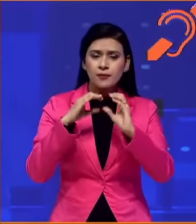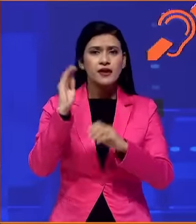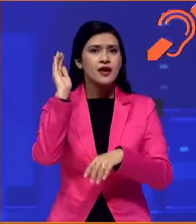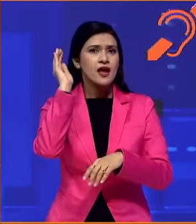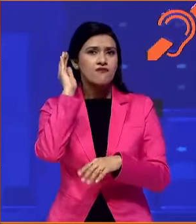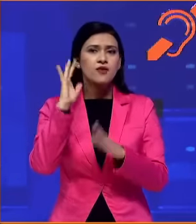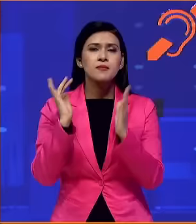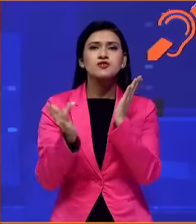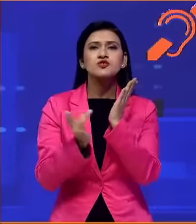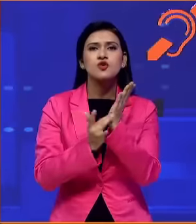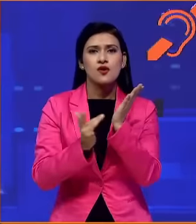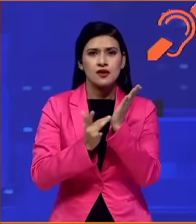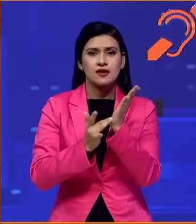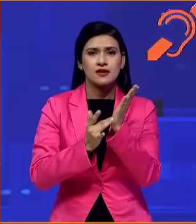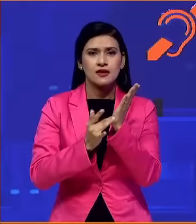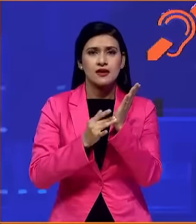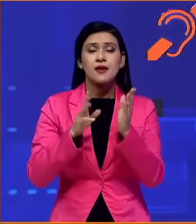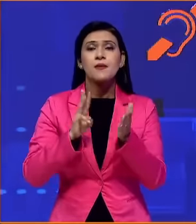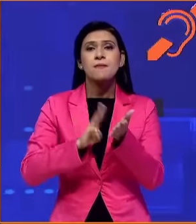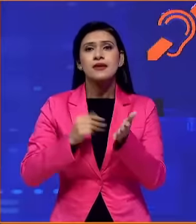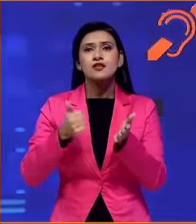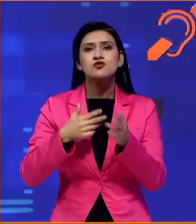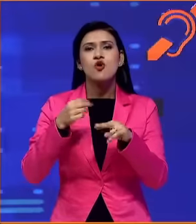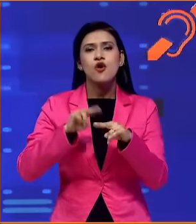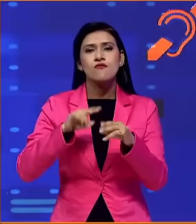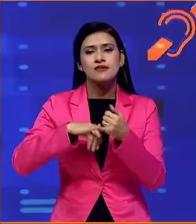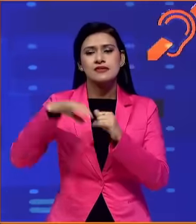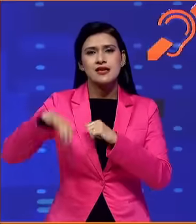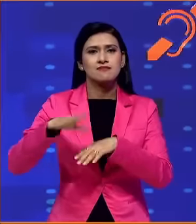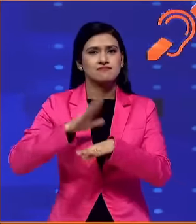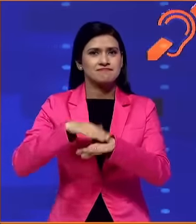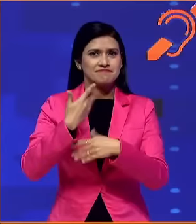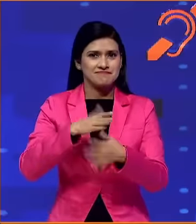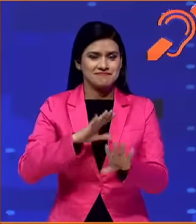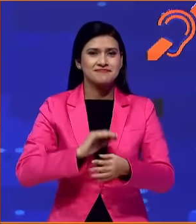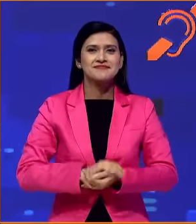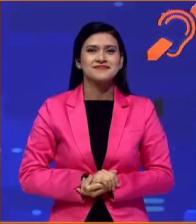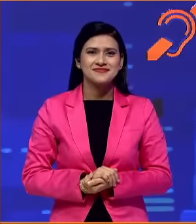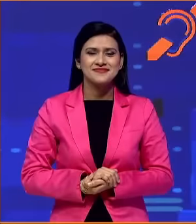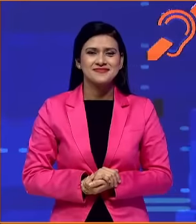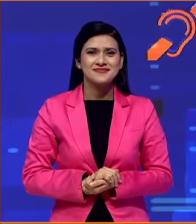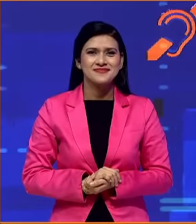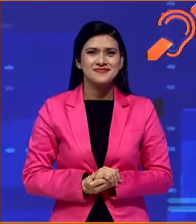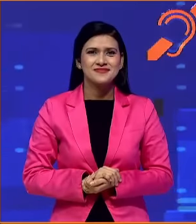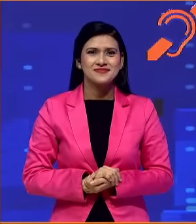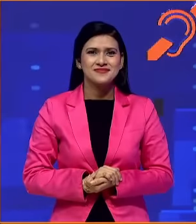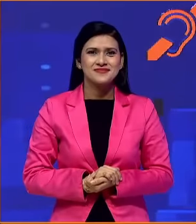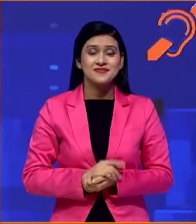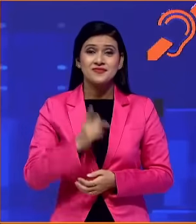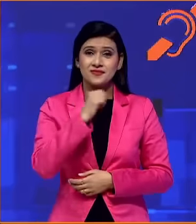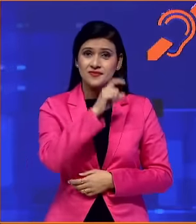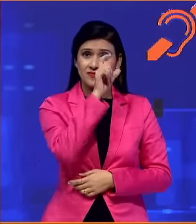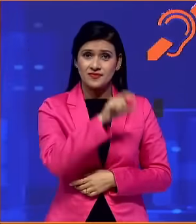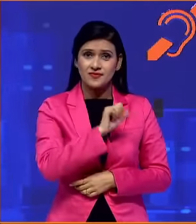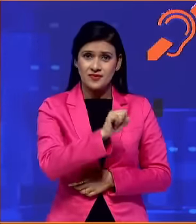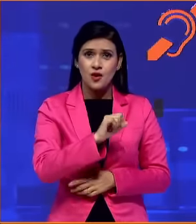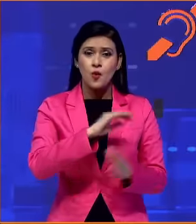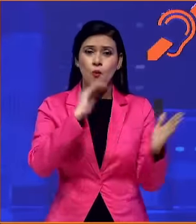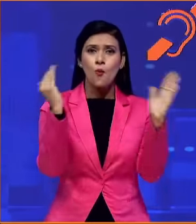संचारऔर सूचनाप्रौद्योगिकीराज्यमंत्रीकेरूपमेंभीकार्यकिया।सचिनपायलटको